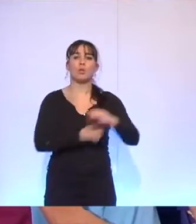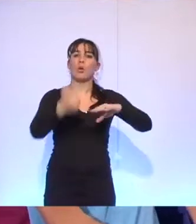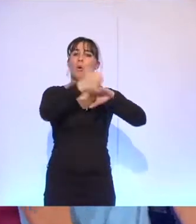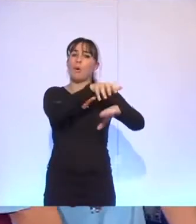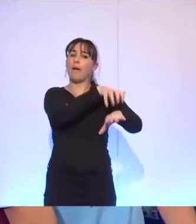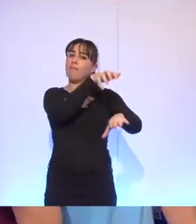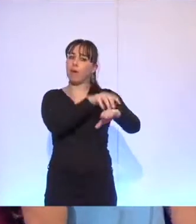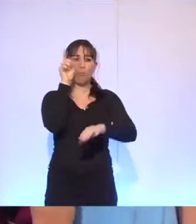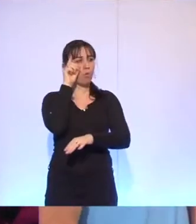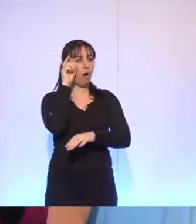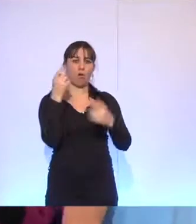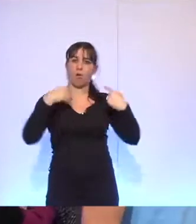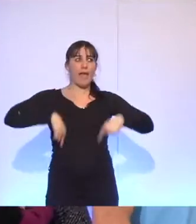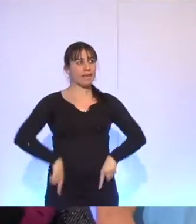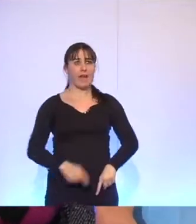responsabilité de l'État,